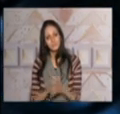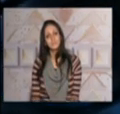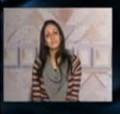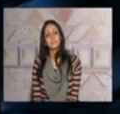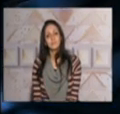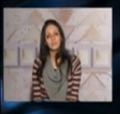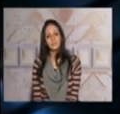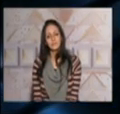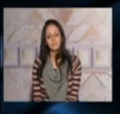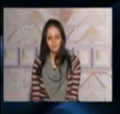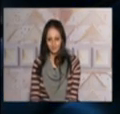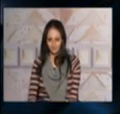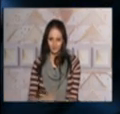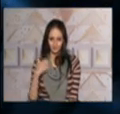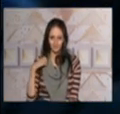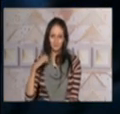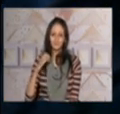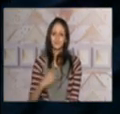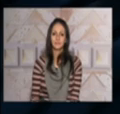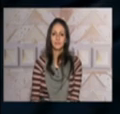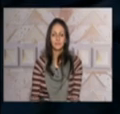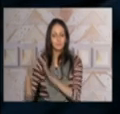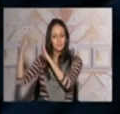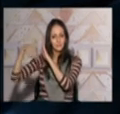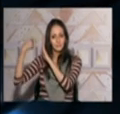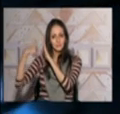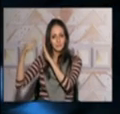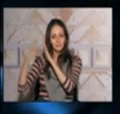فضل. هو طبعا حضرتك البرنامج ده طبعا بيبقى رحله اختياريه